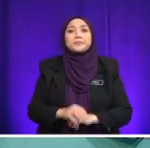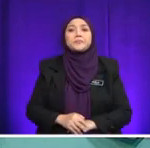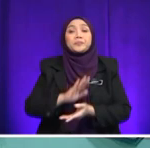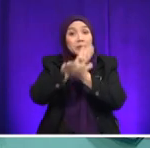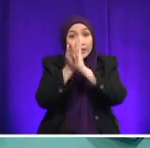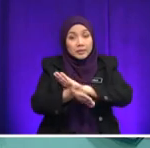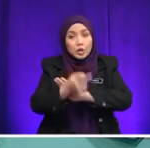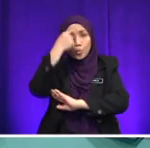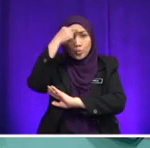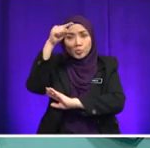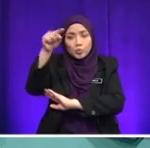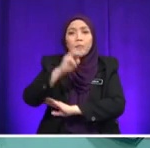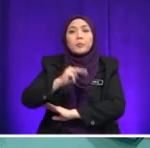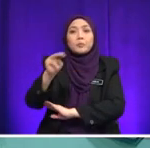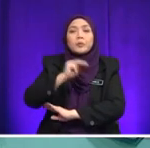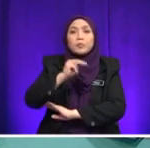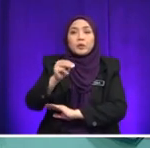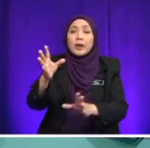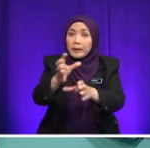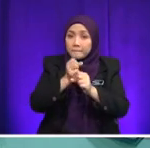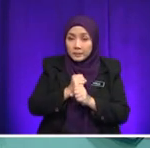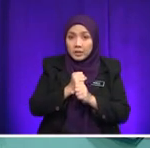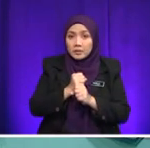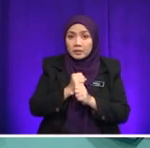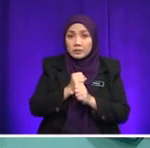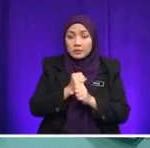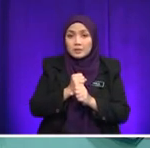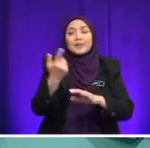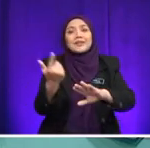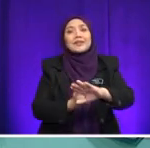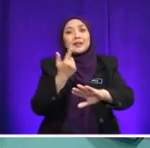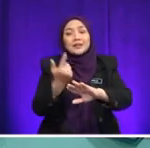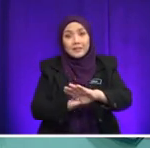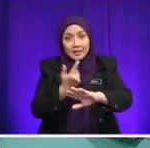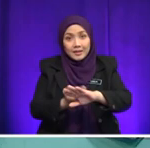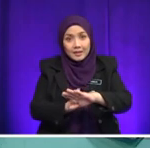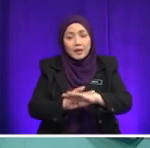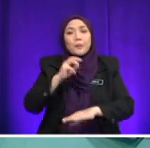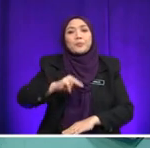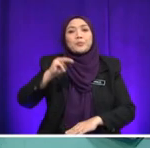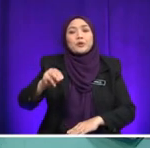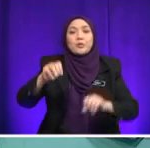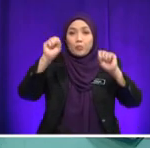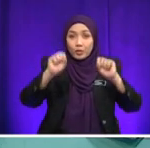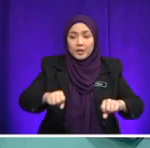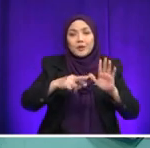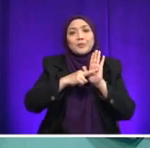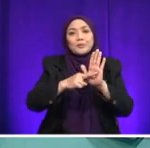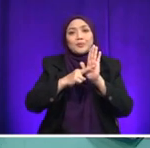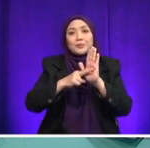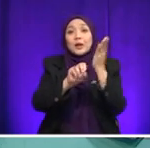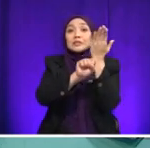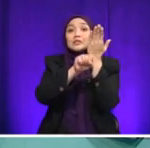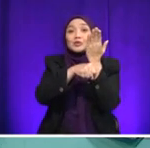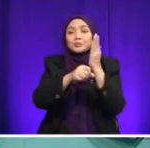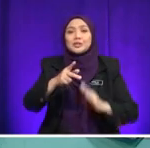untuk eh murid-murid mendapatkan latihan lanjutan boleh merujuk kepada sumberku